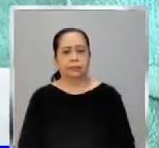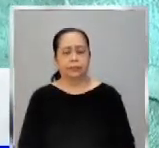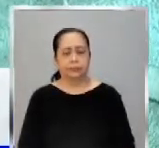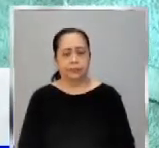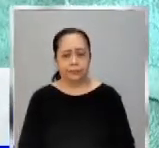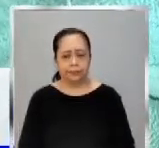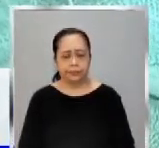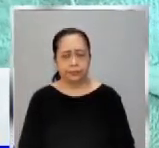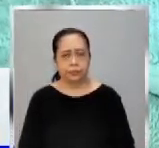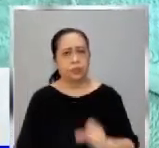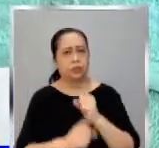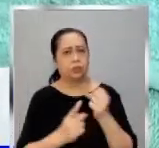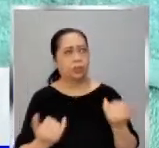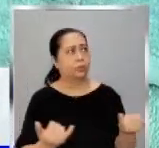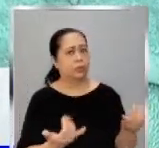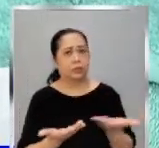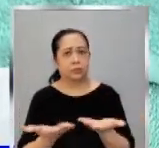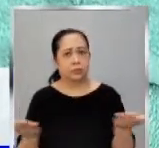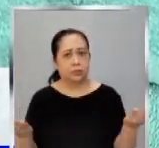Kalagayan namin.